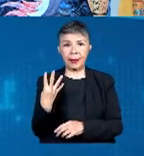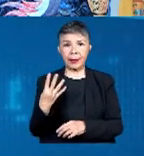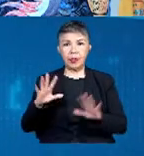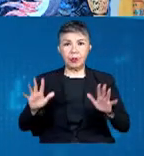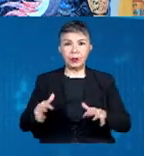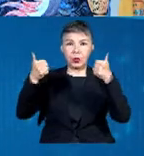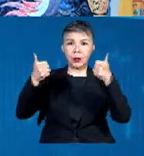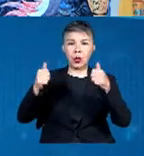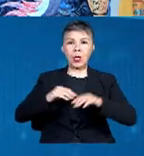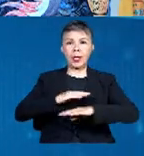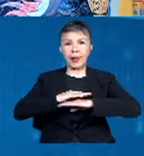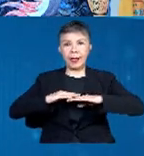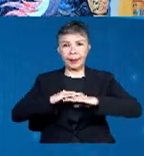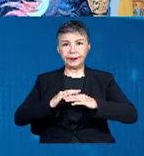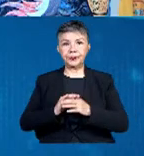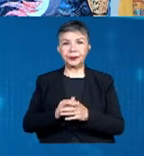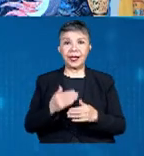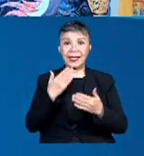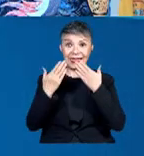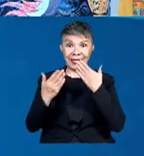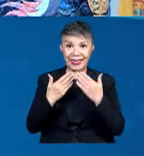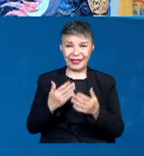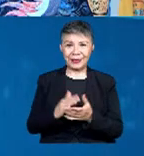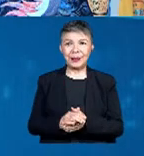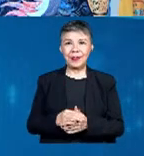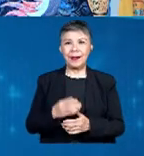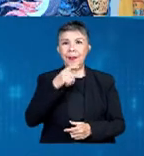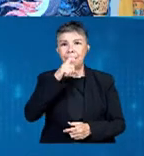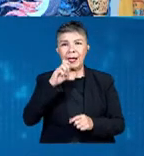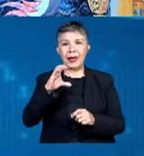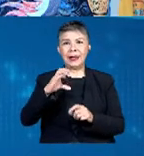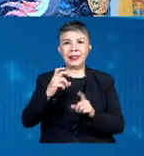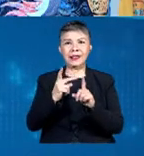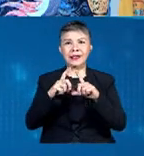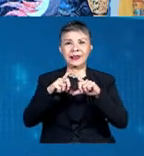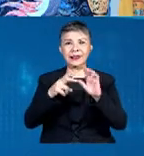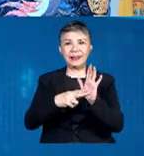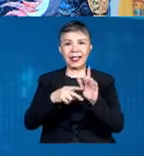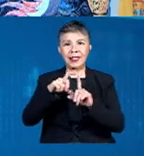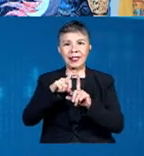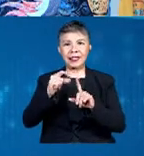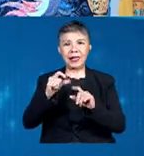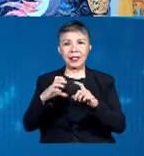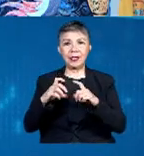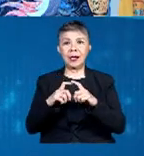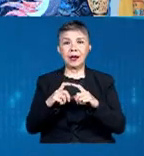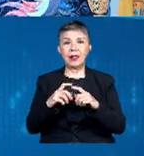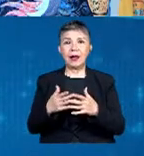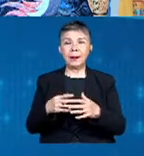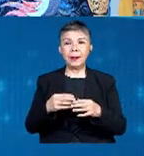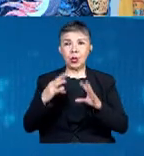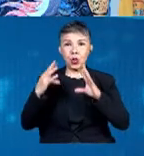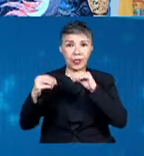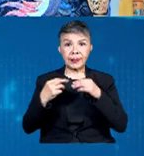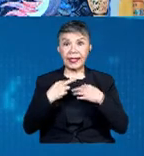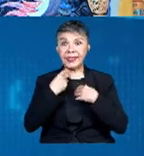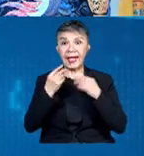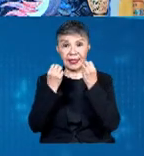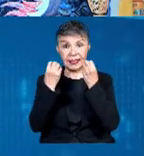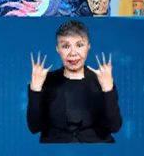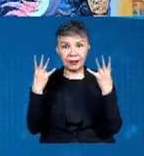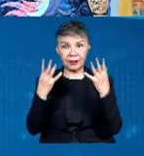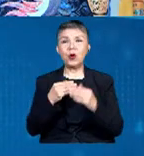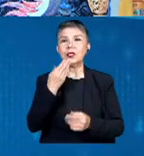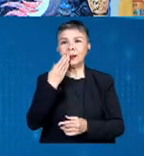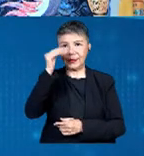Prestasi Olahraga ya. Saya sapa Pak Chandra, selamat siang Pak. Komunikasi kita, apakah suara saya terdengar dengan jelas?